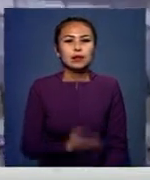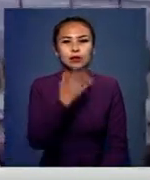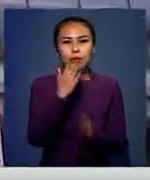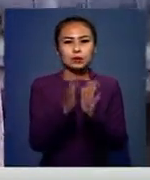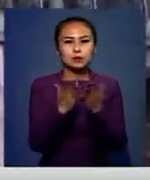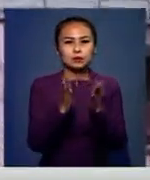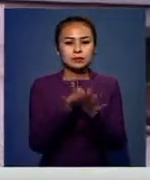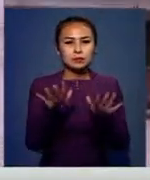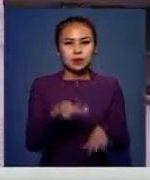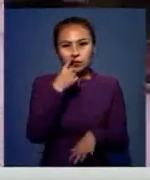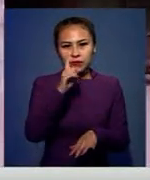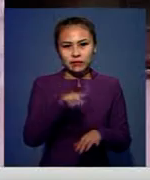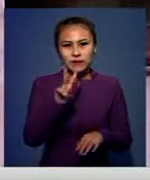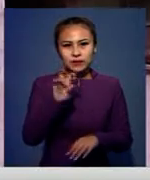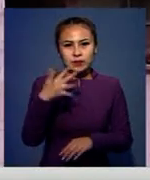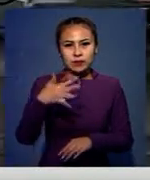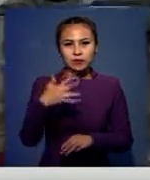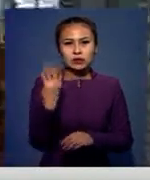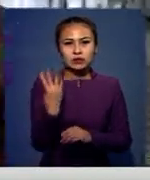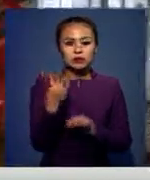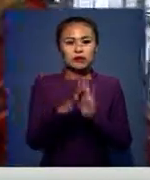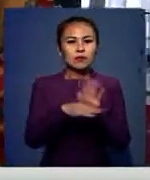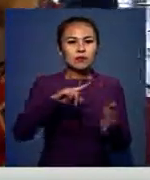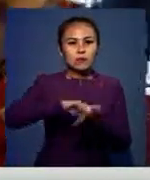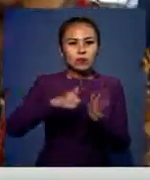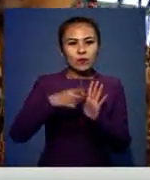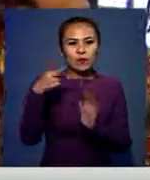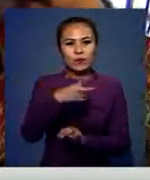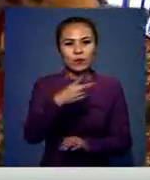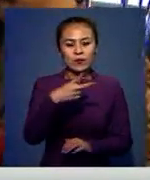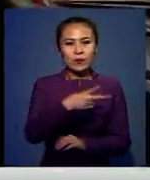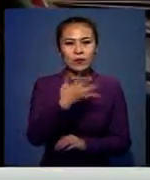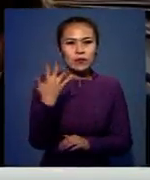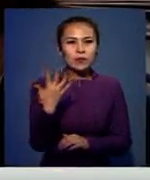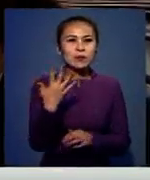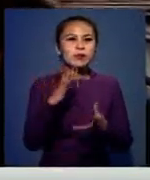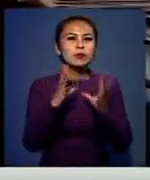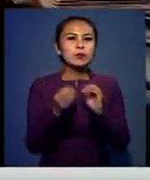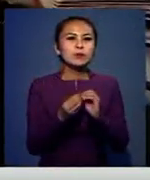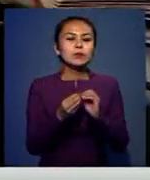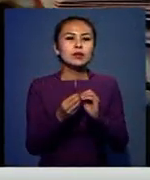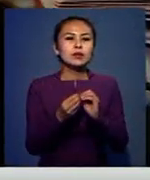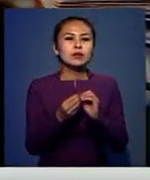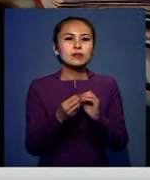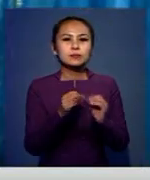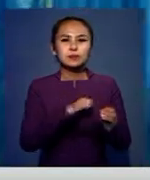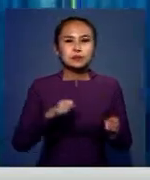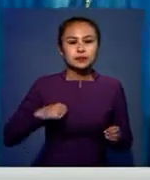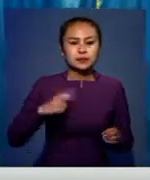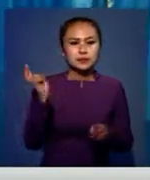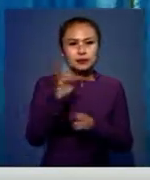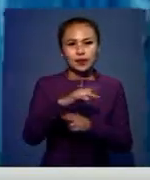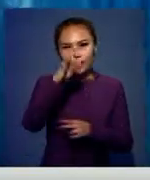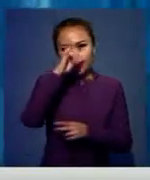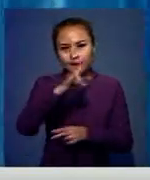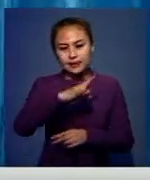Ұлттық кітапханада орналасқан нөмірі 254-ші сайлау учаскесінде 205 сайлаушы тіркелсе, азаматтық парызын өтеуге